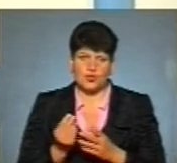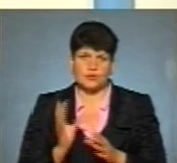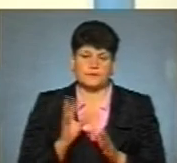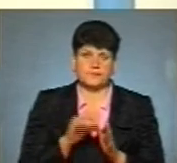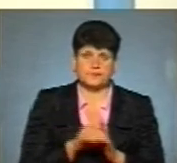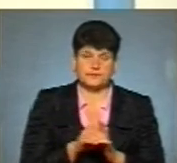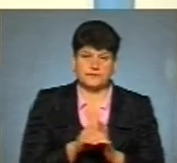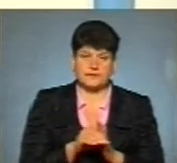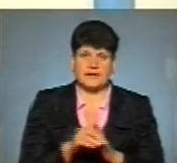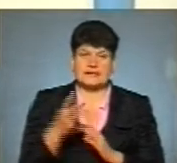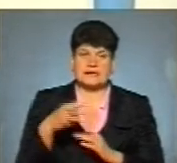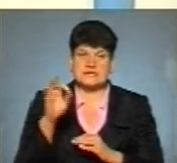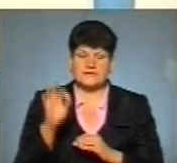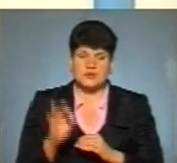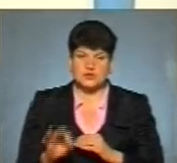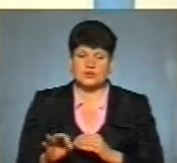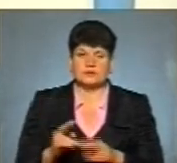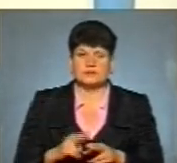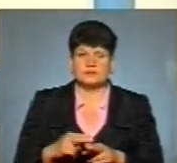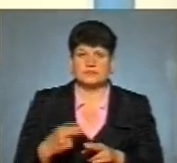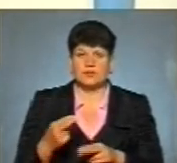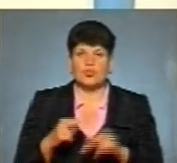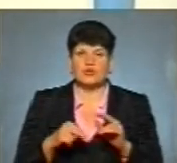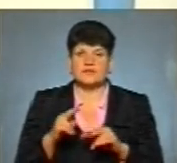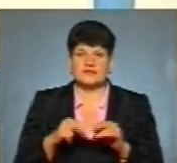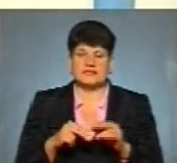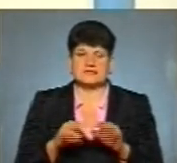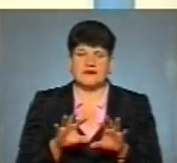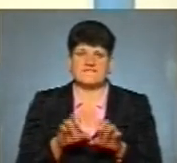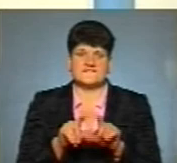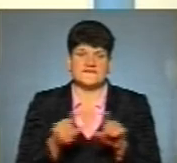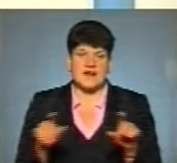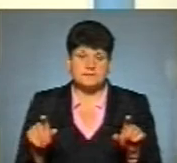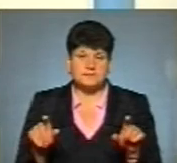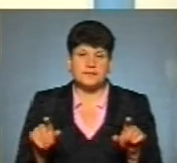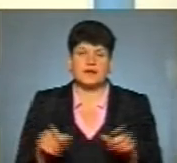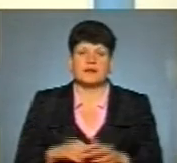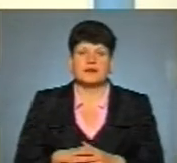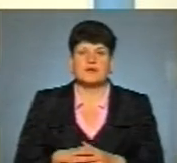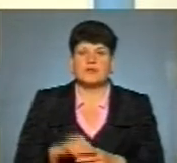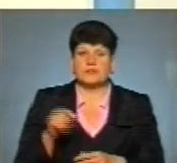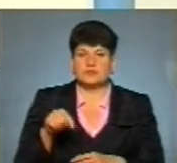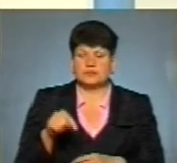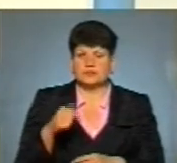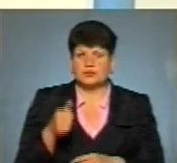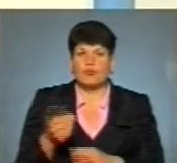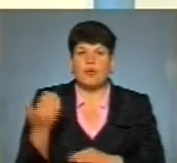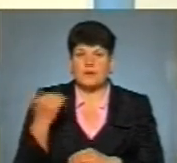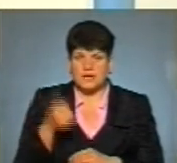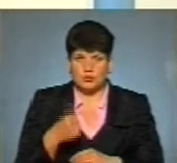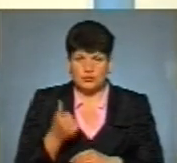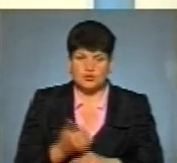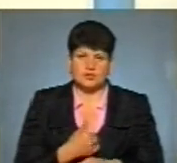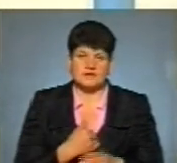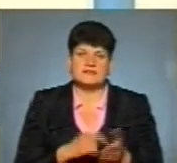і 30% відшкодування будівництва тваринських ферм. В поточному році, в попередньому році, хотів